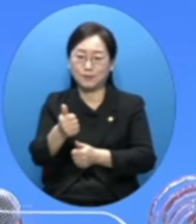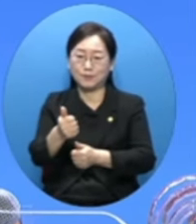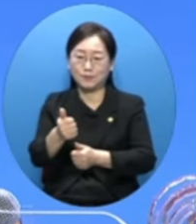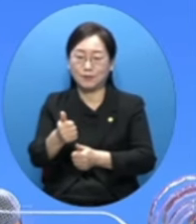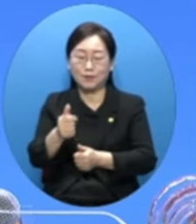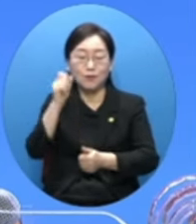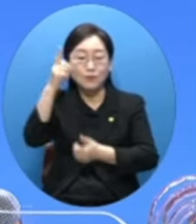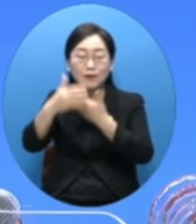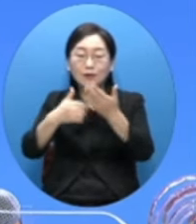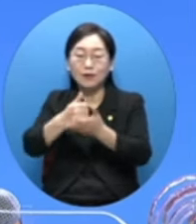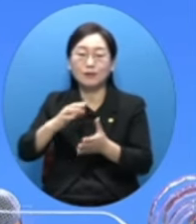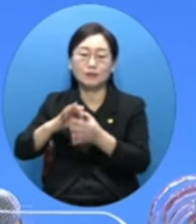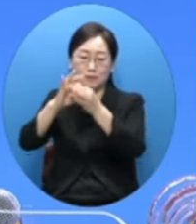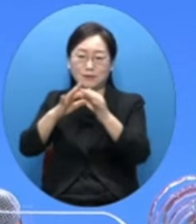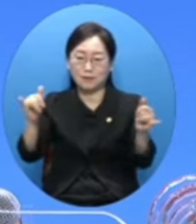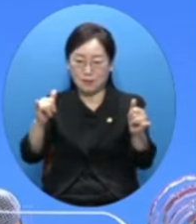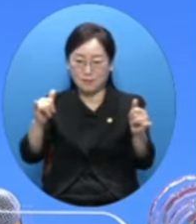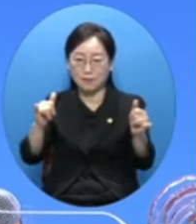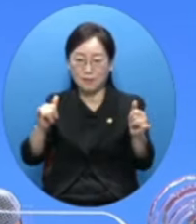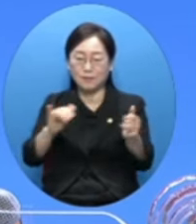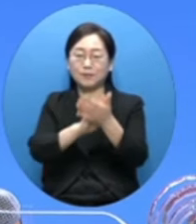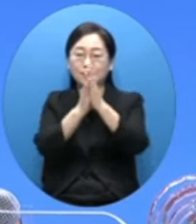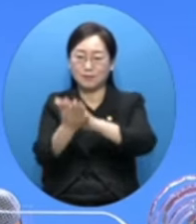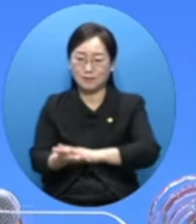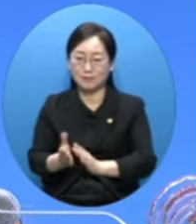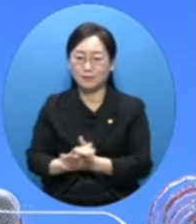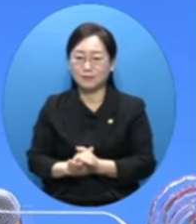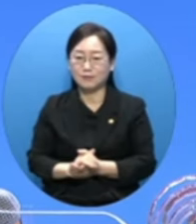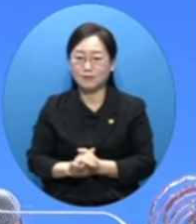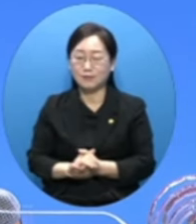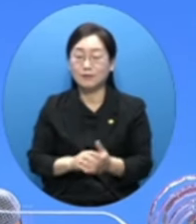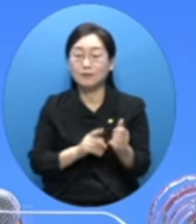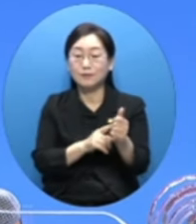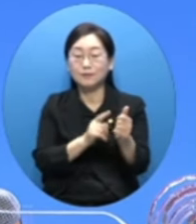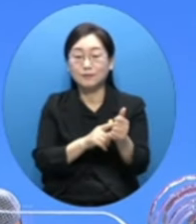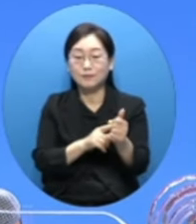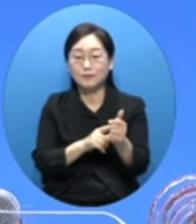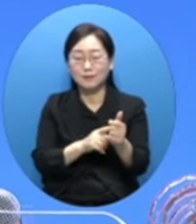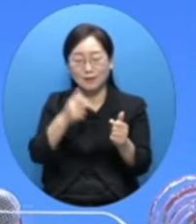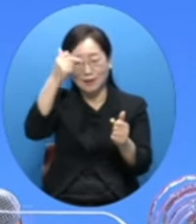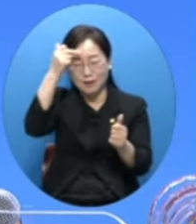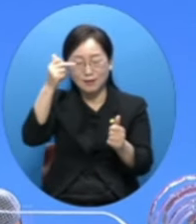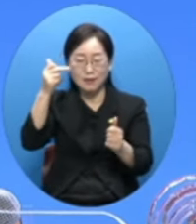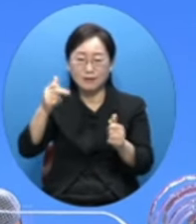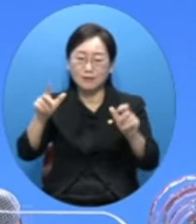위대한 하나님의 사람으로 쓰임을 받게 된 것입니다. 그는 옛 생활을 청산하고